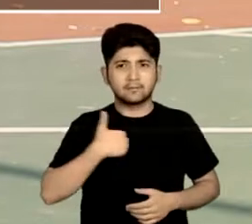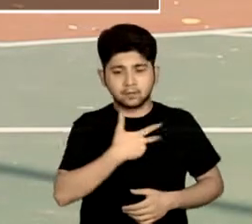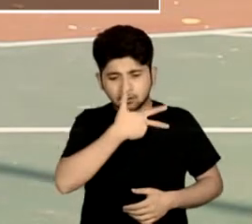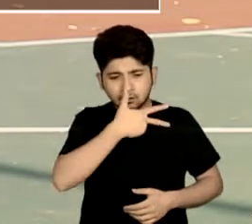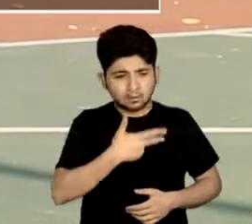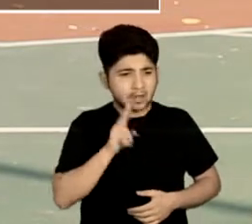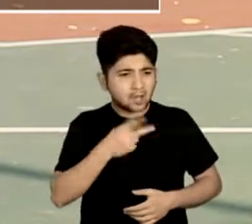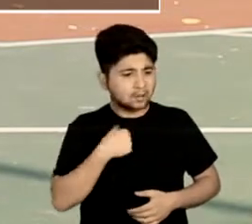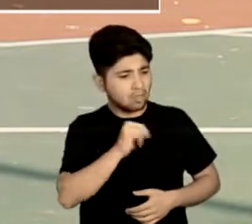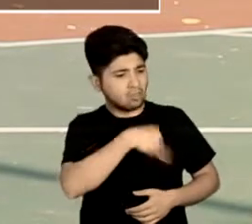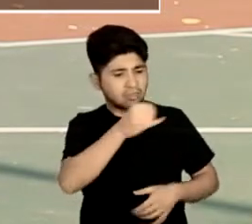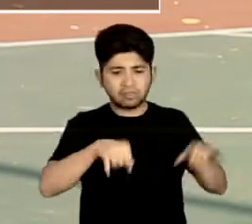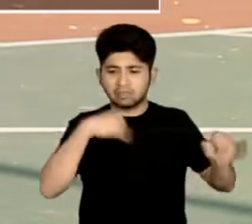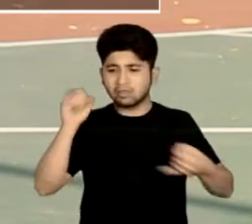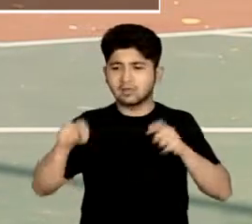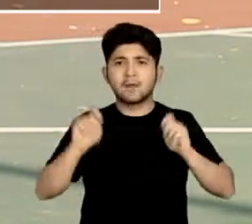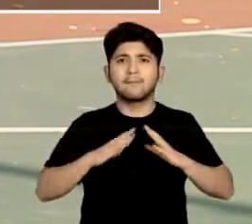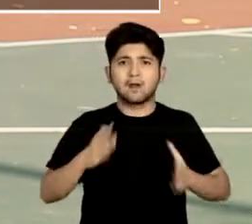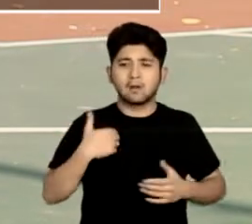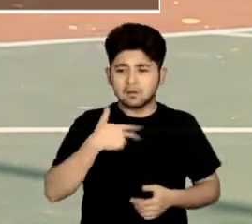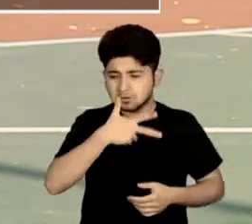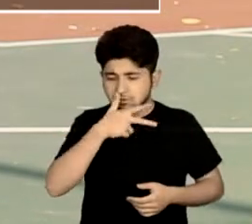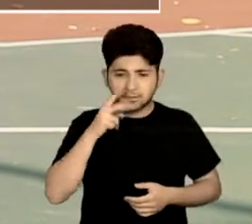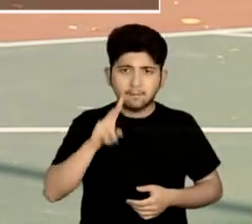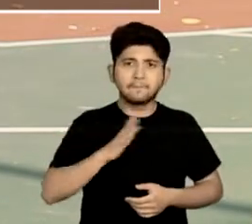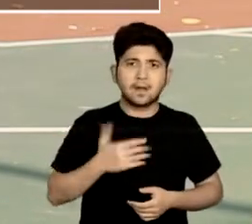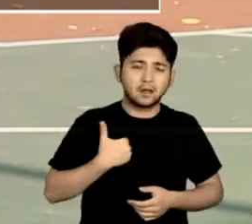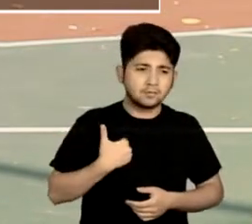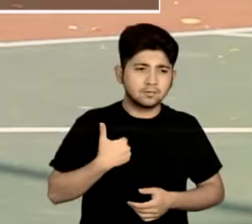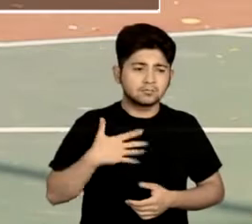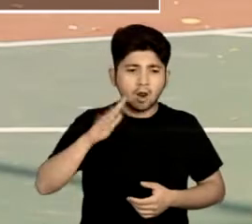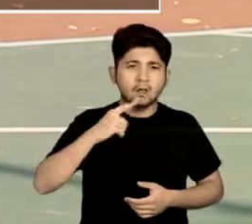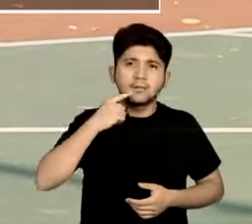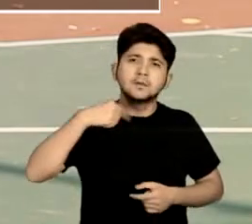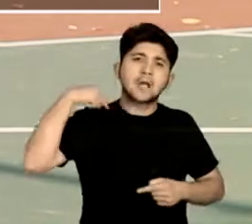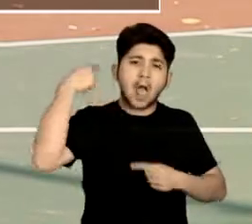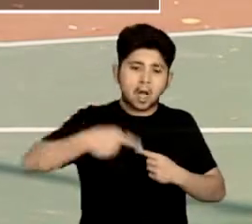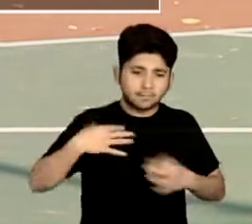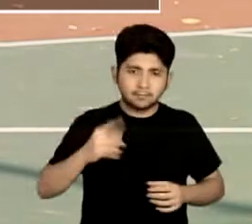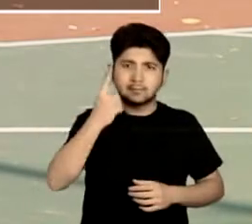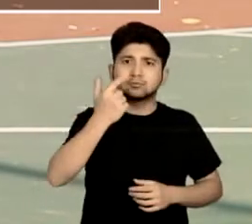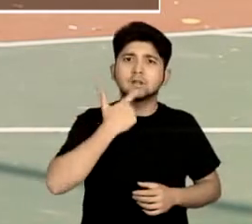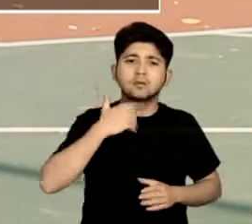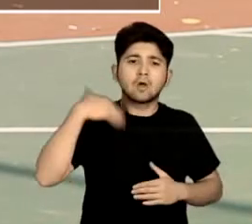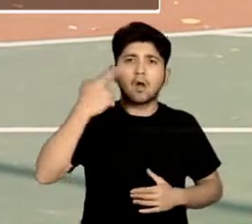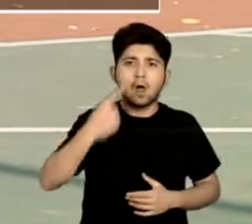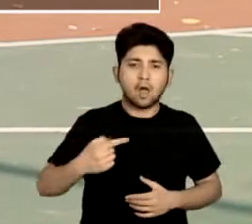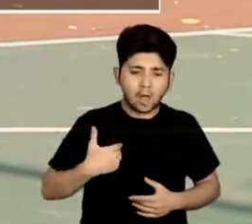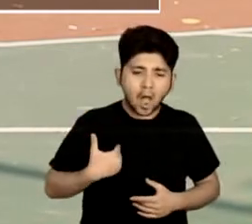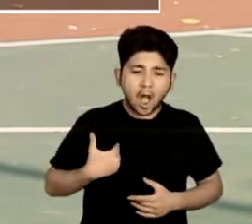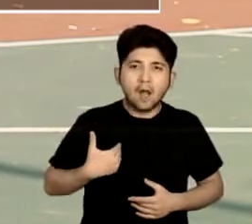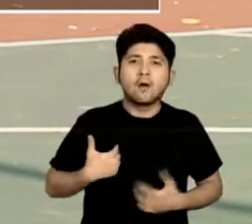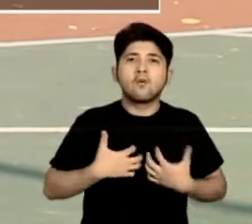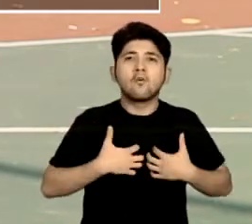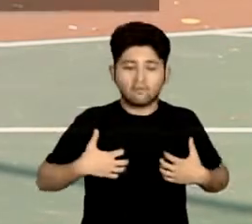gittiğimde üzülmüştüm. Yazık birbirleriyle dalga geçiyorlar, onlar üzülüyor falan diye. Bir aradan bir sene geçti, 1,5 yıl geçti. Kendime